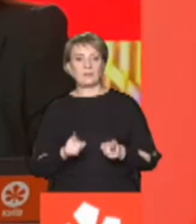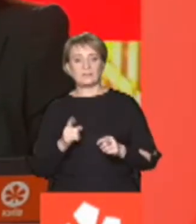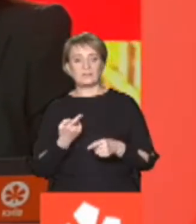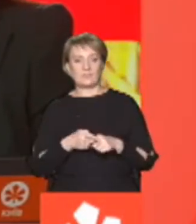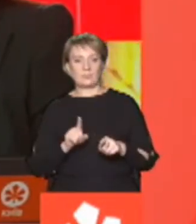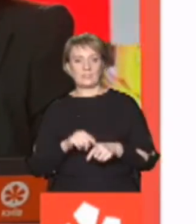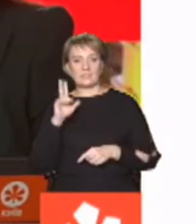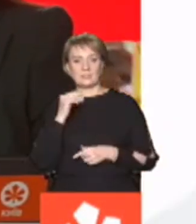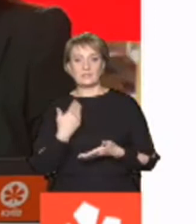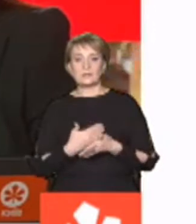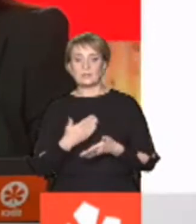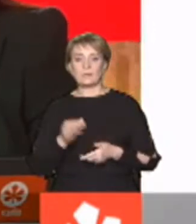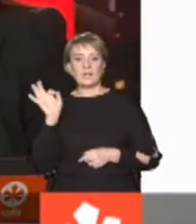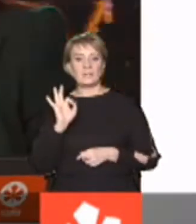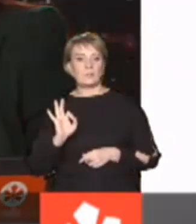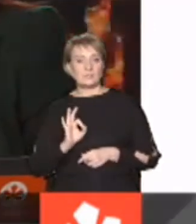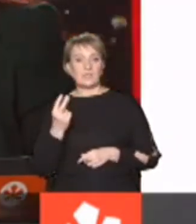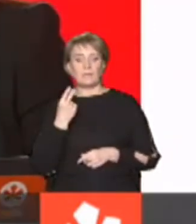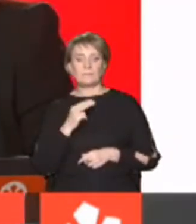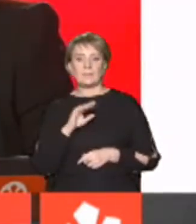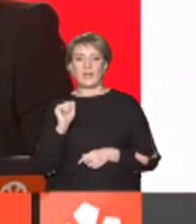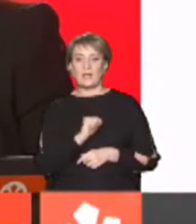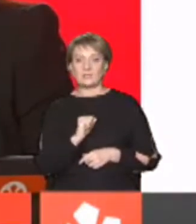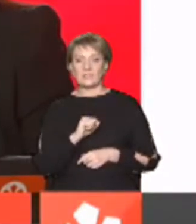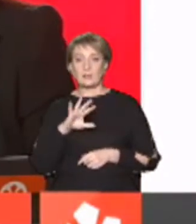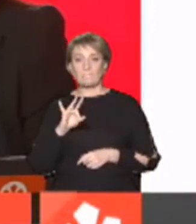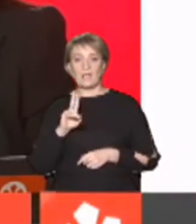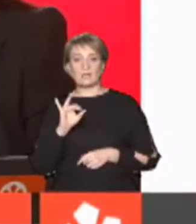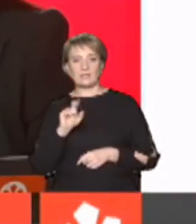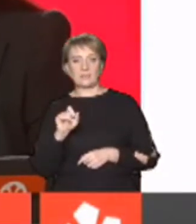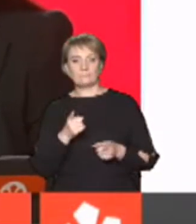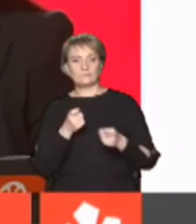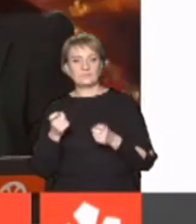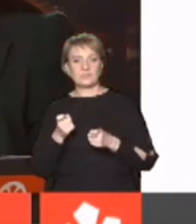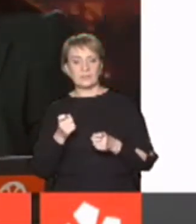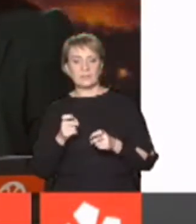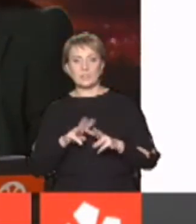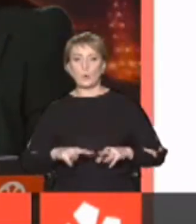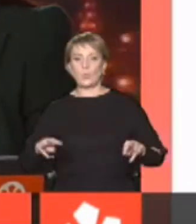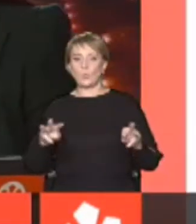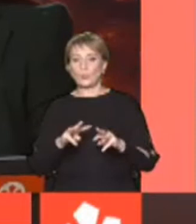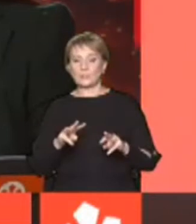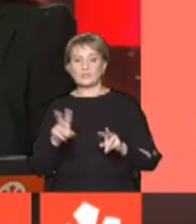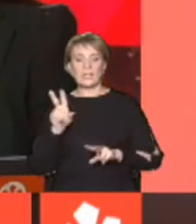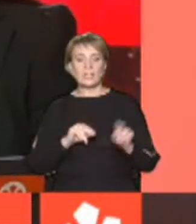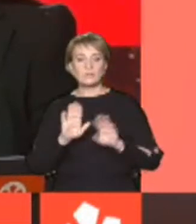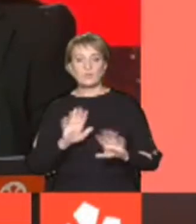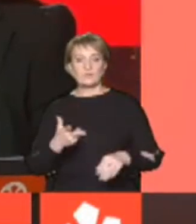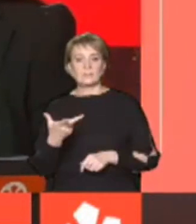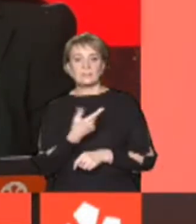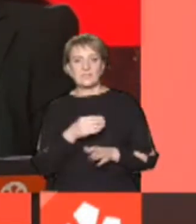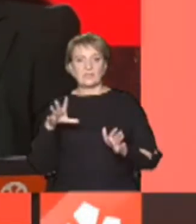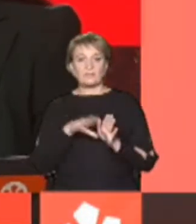ці дати. Ну, от, наприклад, в Німеччині Ангела Меркель закликала уряд не сподіватися на вакцинацію і ввести локдаун